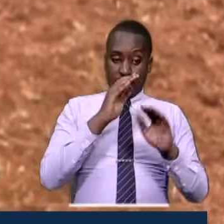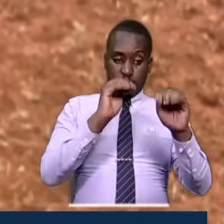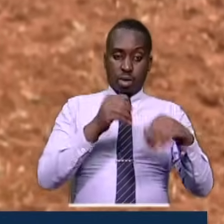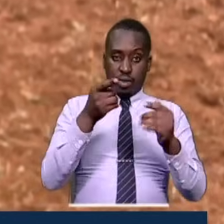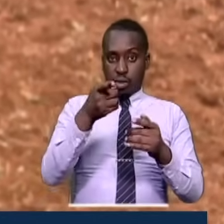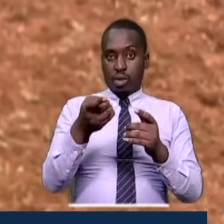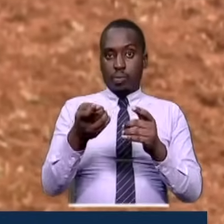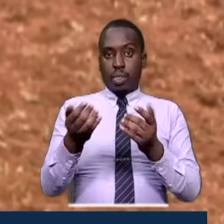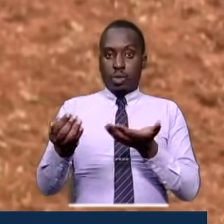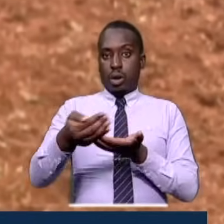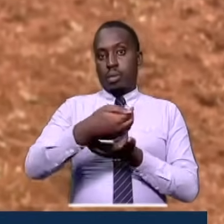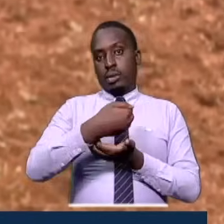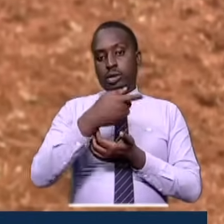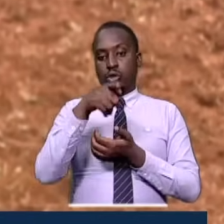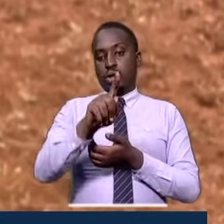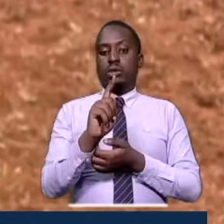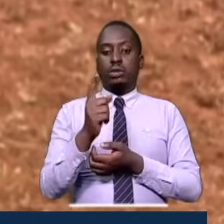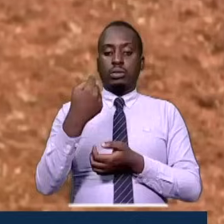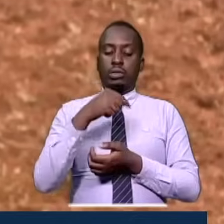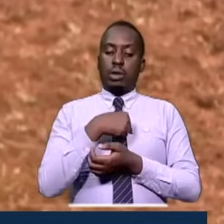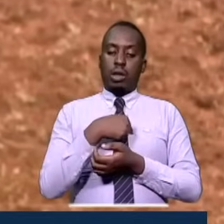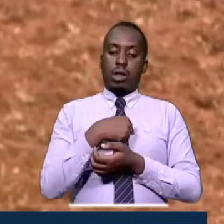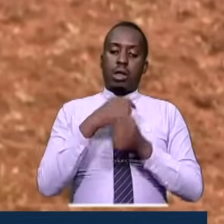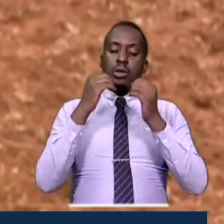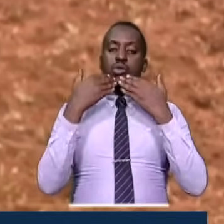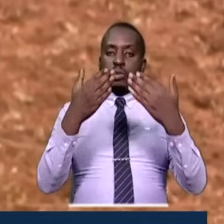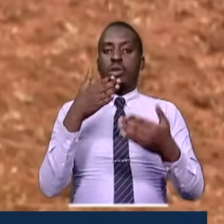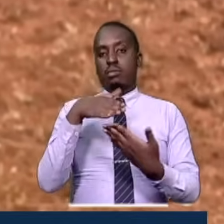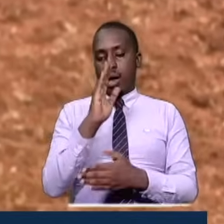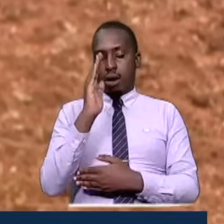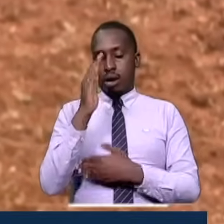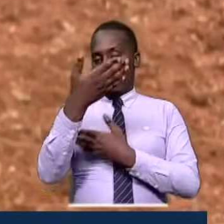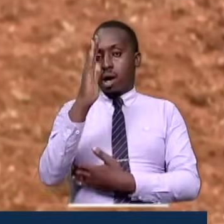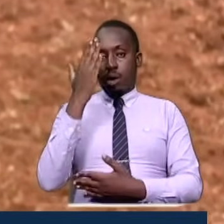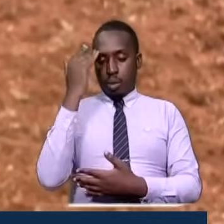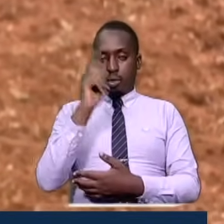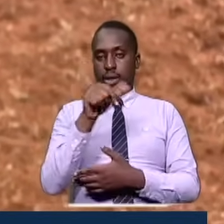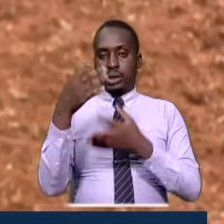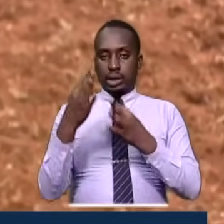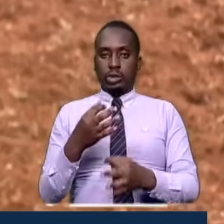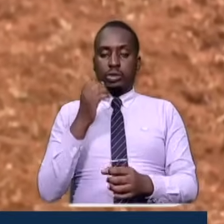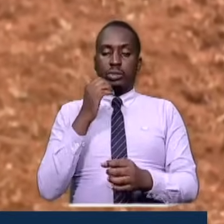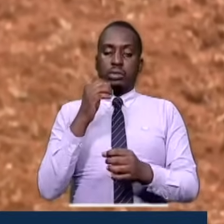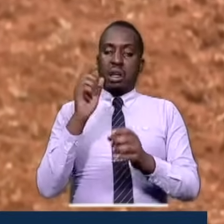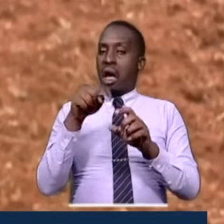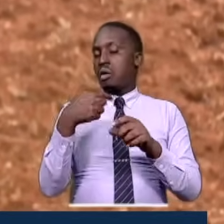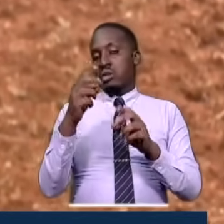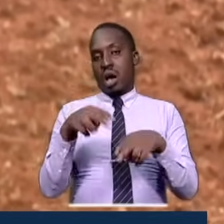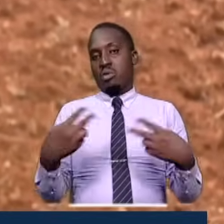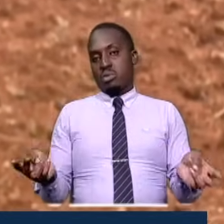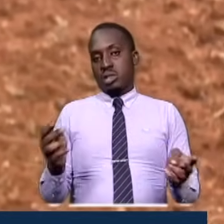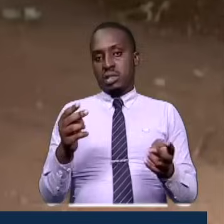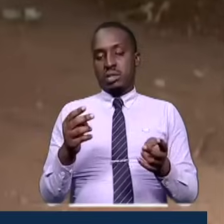yonke yo tugasarura ubuyonke yo tubone nyine dushimira Imana kuko nakundi biri byagenda imbuto baduha